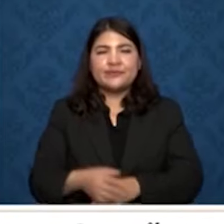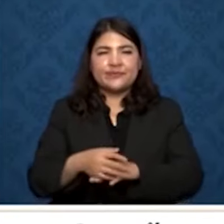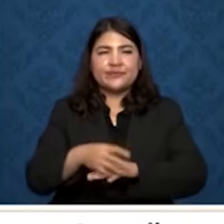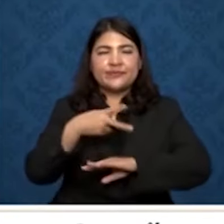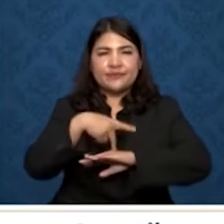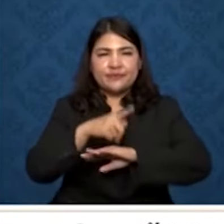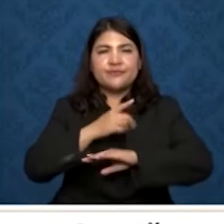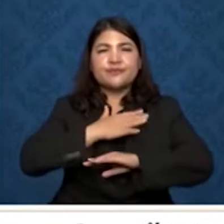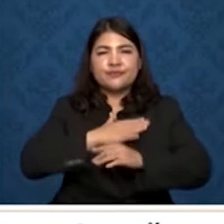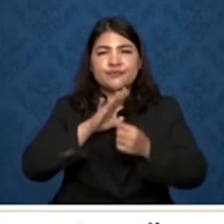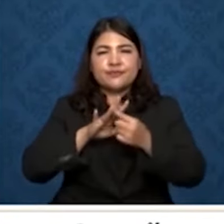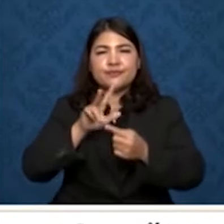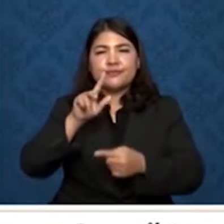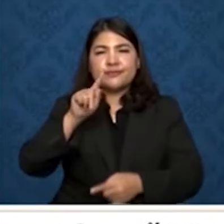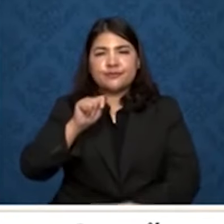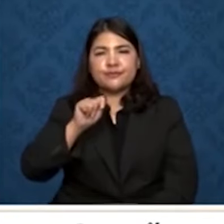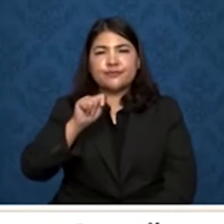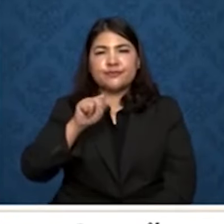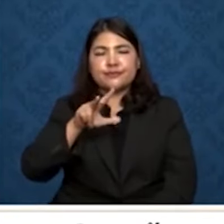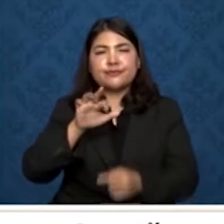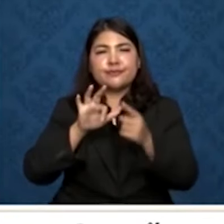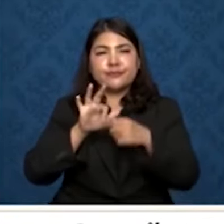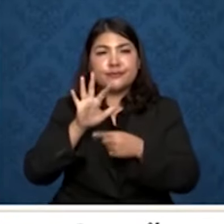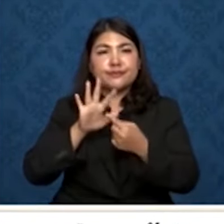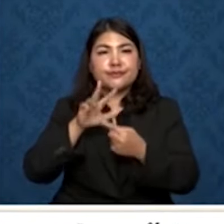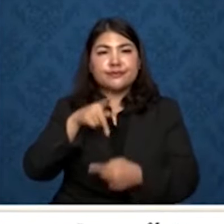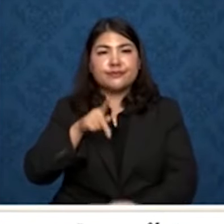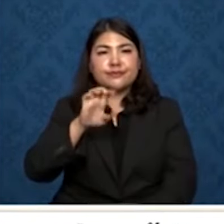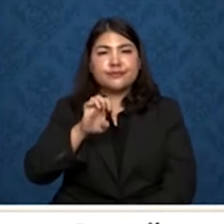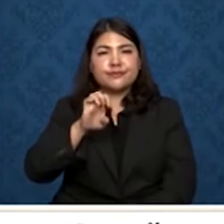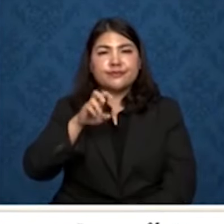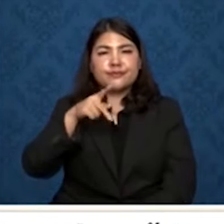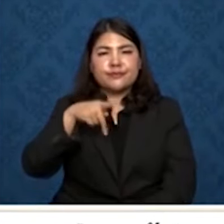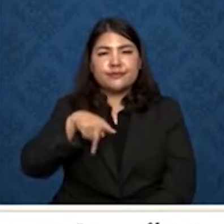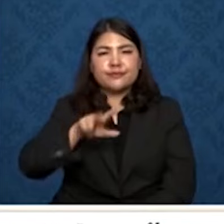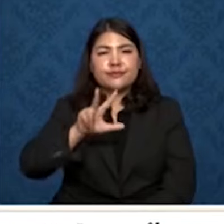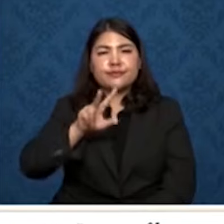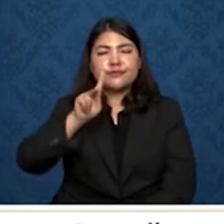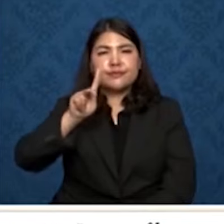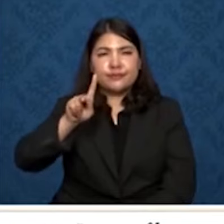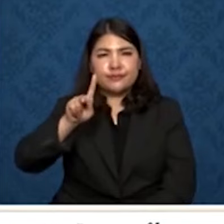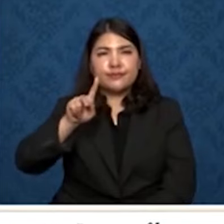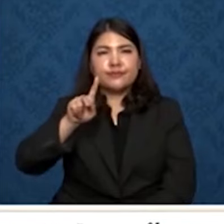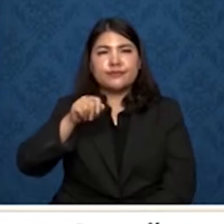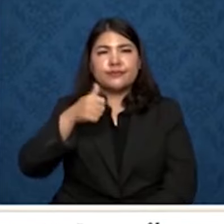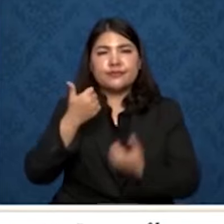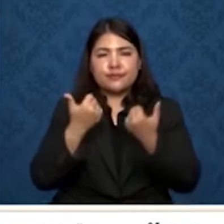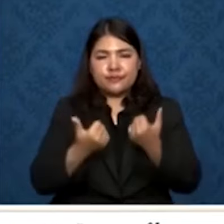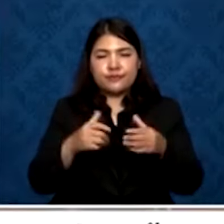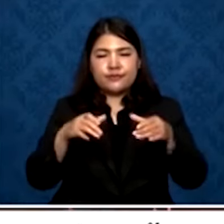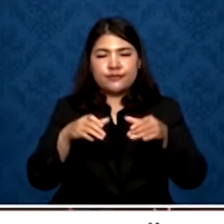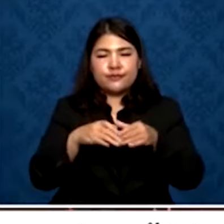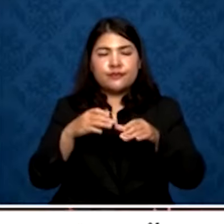เทาวิภพนิ้จิตกรพูดแทนลัสดอนแบแ่งเขกคงเทพ มหานครทนมูลีของสารบกประกอคพักก blacks